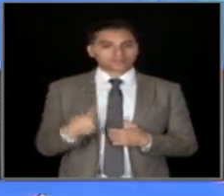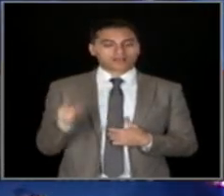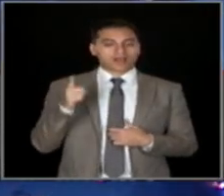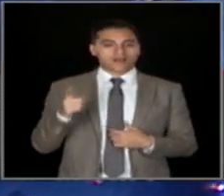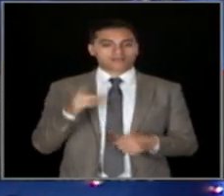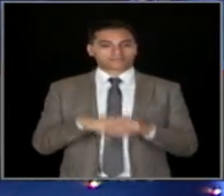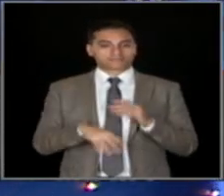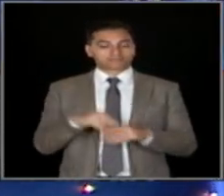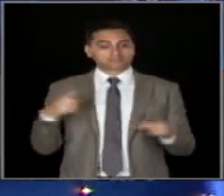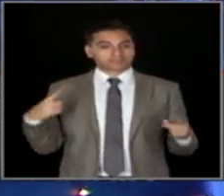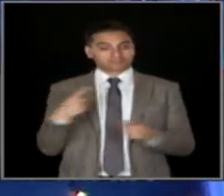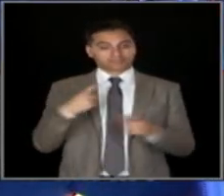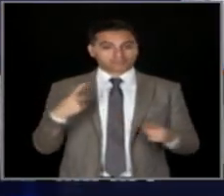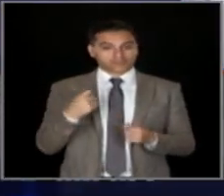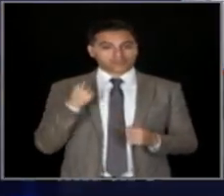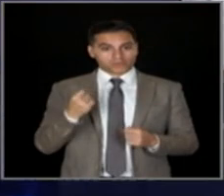ممتازة.